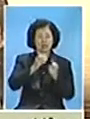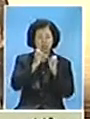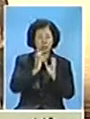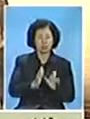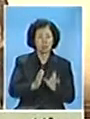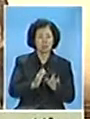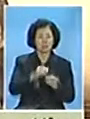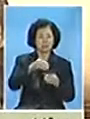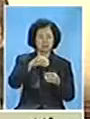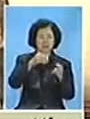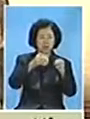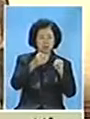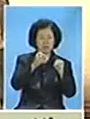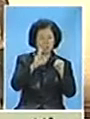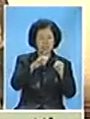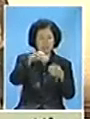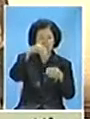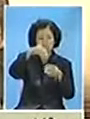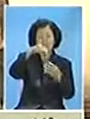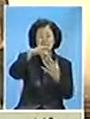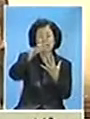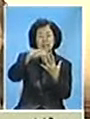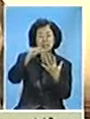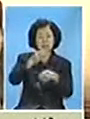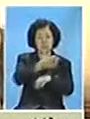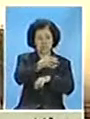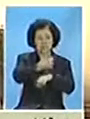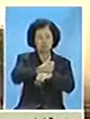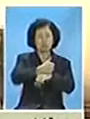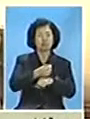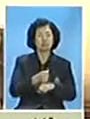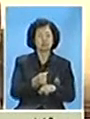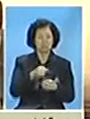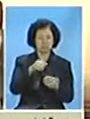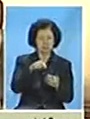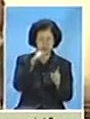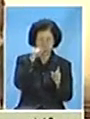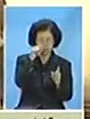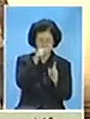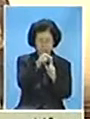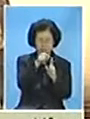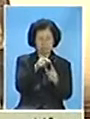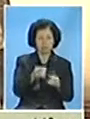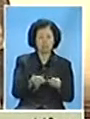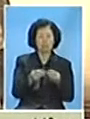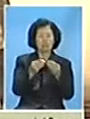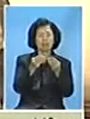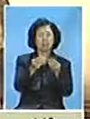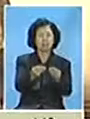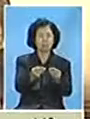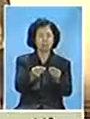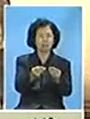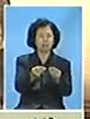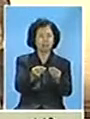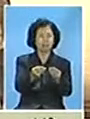กนะนายกแผนไทยเนี่ยนะครับเขาระบุไว้เฉพาะ